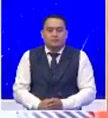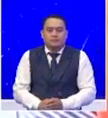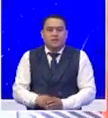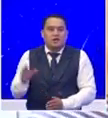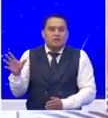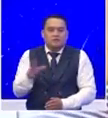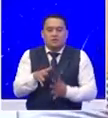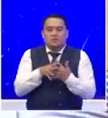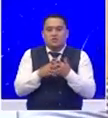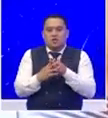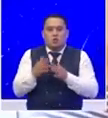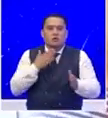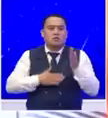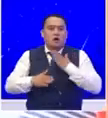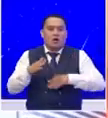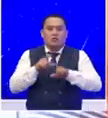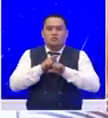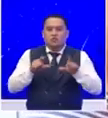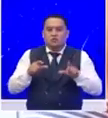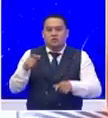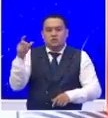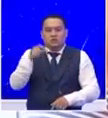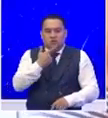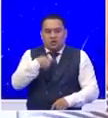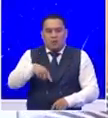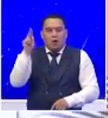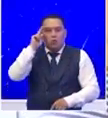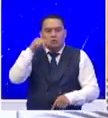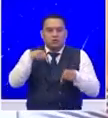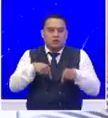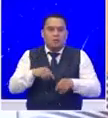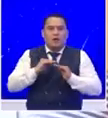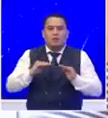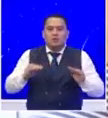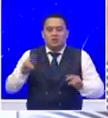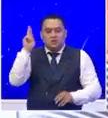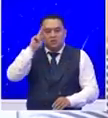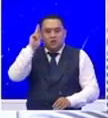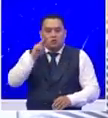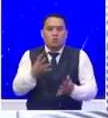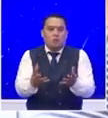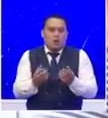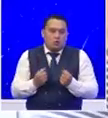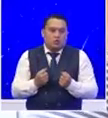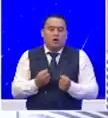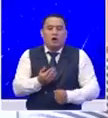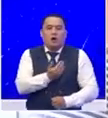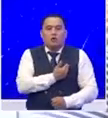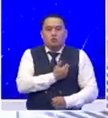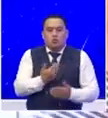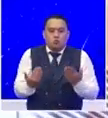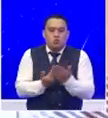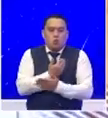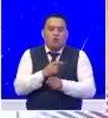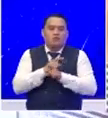Всем селом рады ремонту школы. Я сама училась в этой школе, сейчас мои дети получают здесь знания. Конечно же, хотелось нового